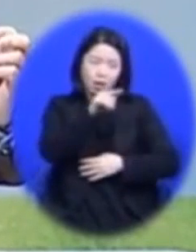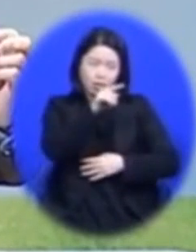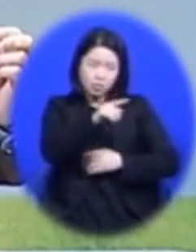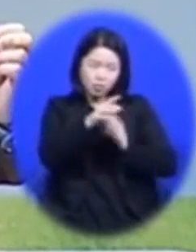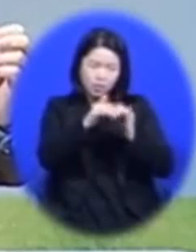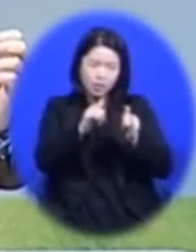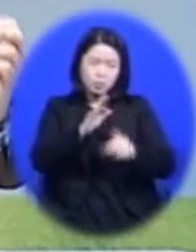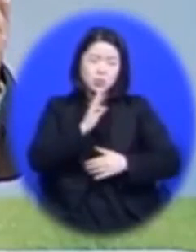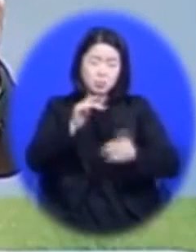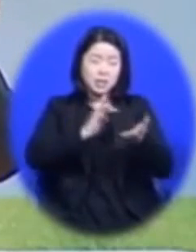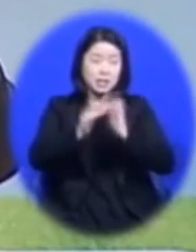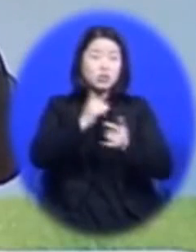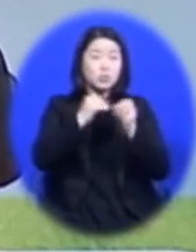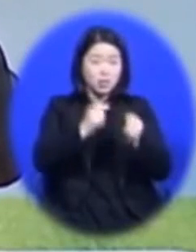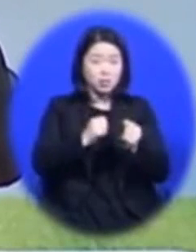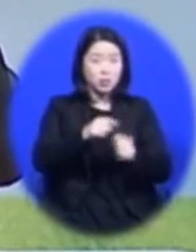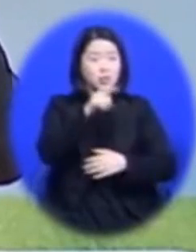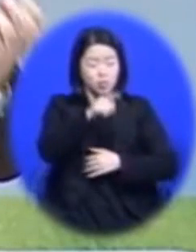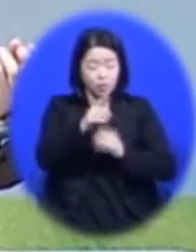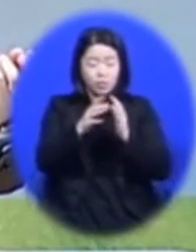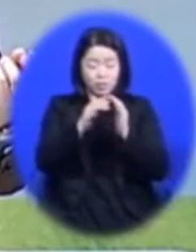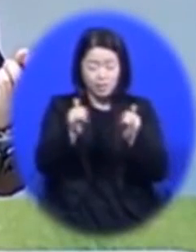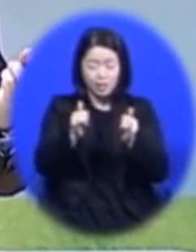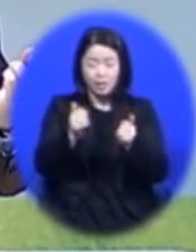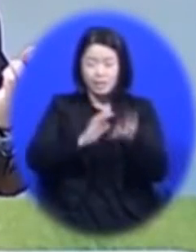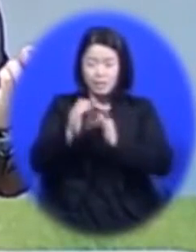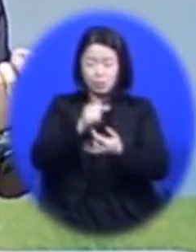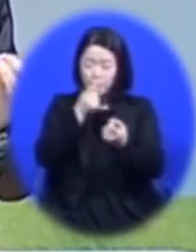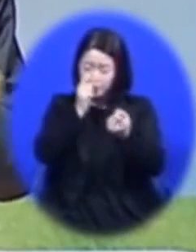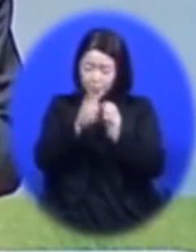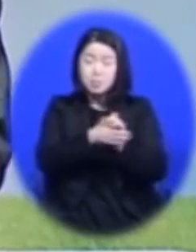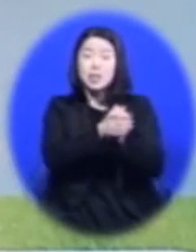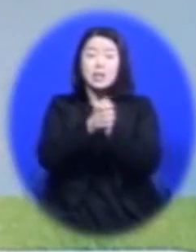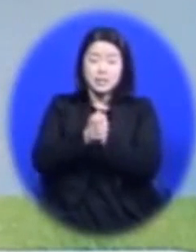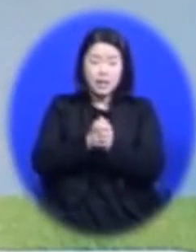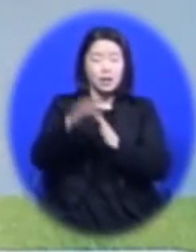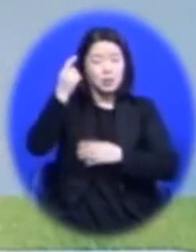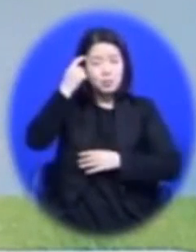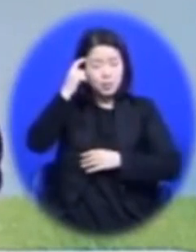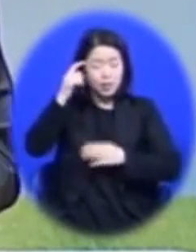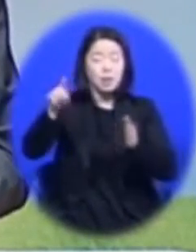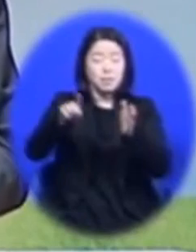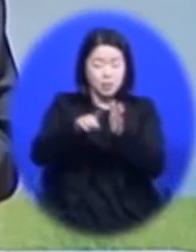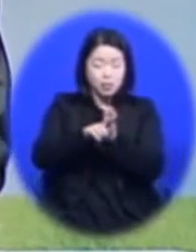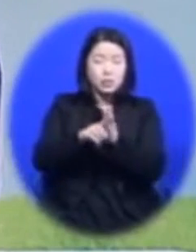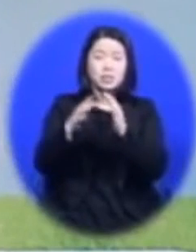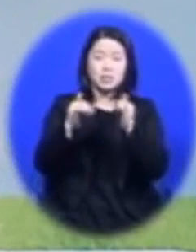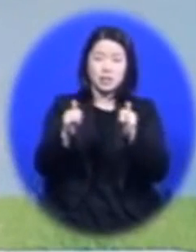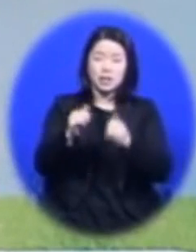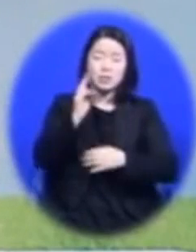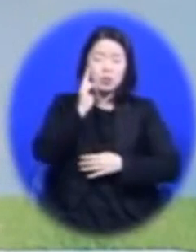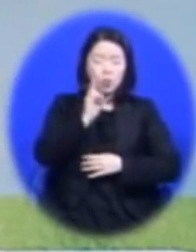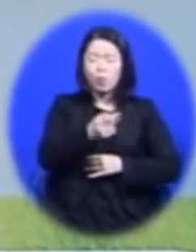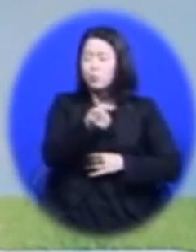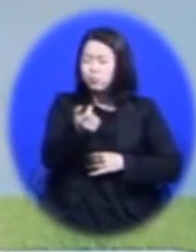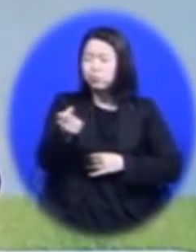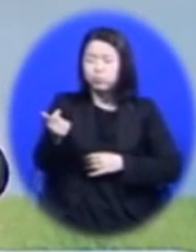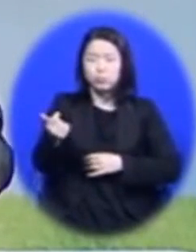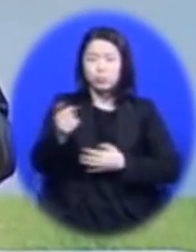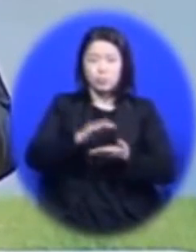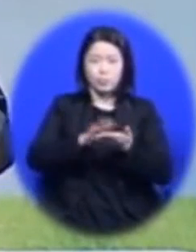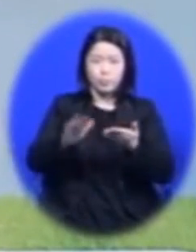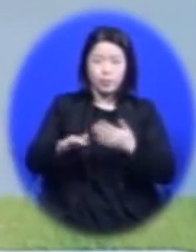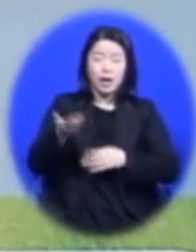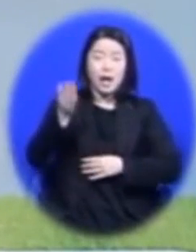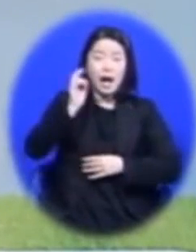예수님이 계시고 저 사람은 예수님과 정말 친밀한 사람이야. 이렇게 믿어지는 사람이 너무너무 드물어요.